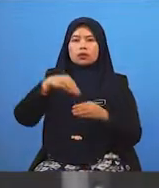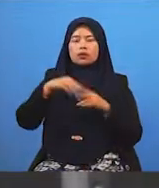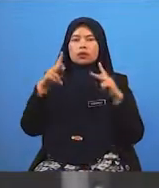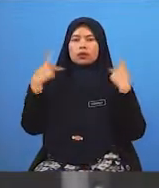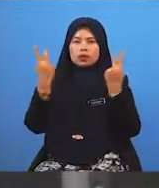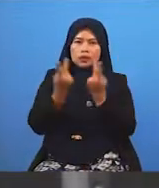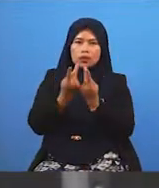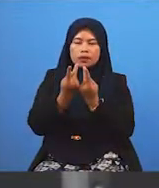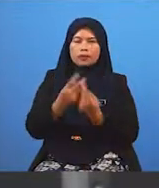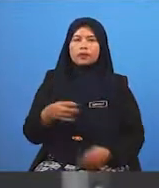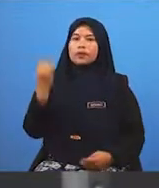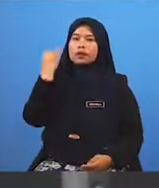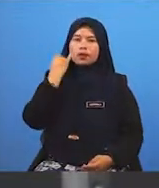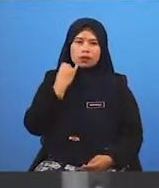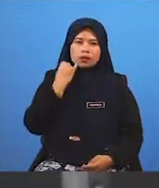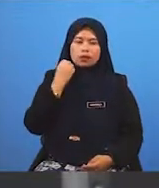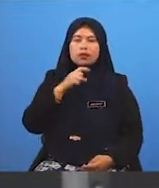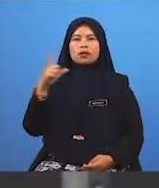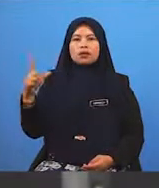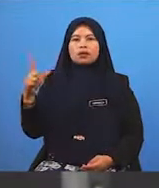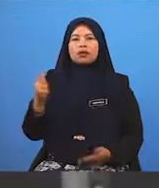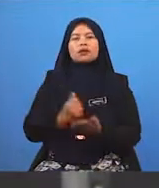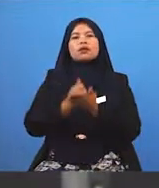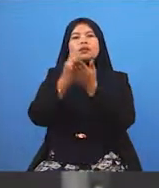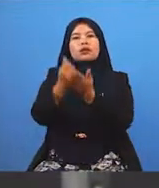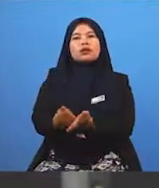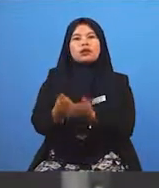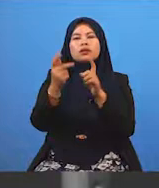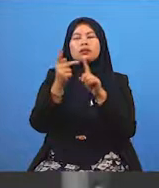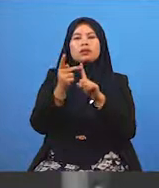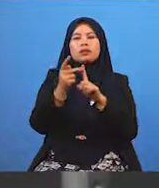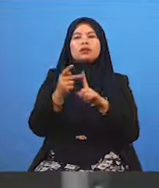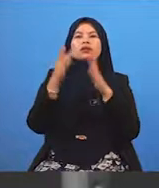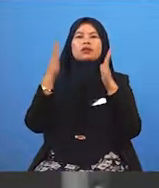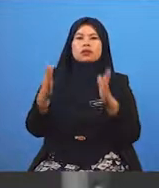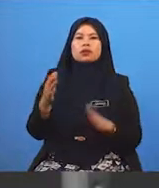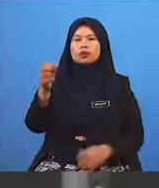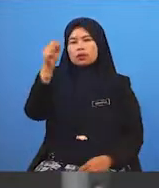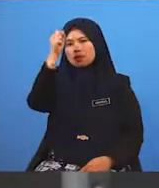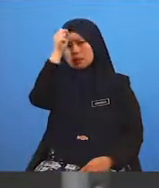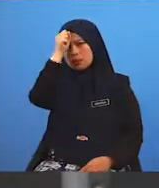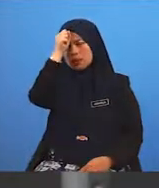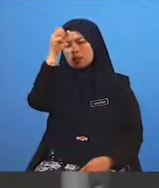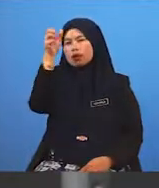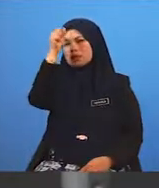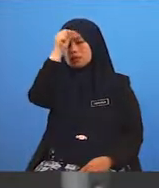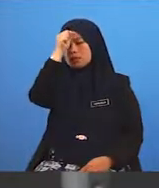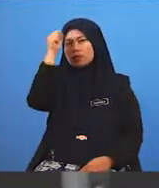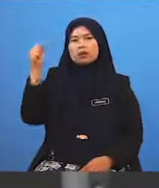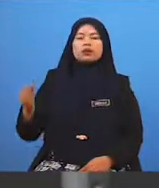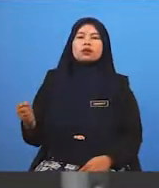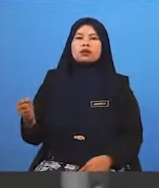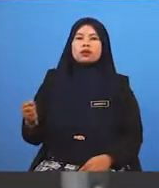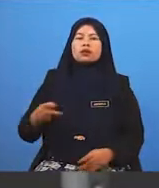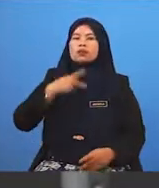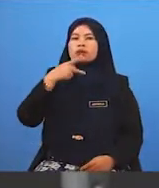umpamanya. Isteri merupakan amanah yang dipertanggungjawabkan kepada seorang suami. Seorang suami